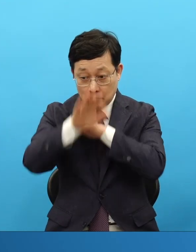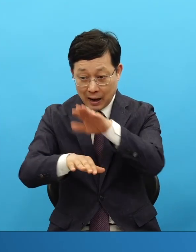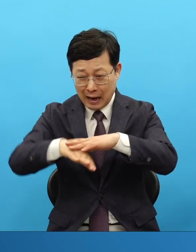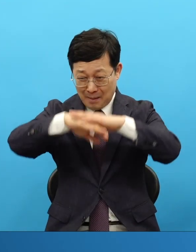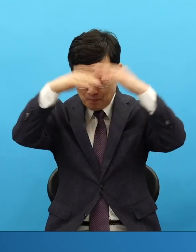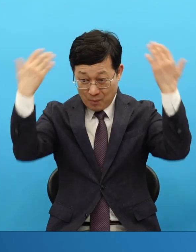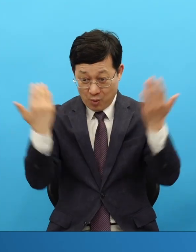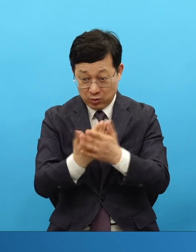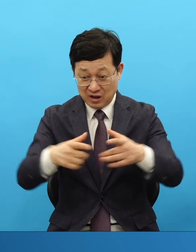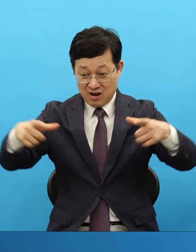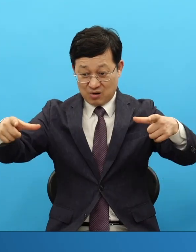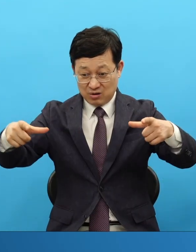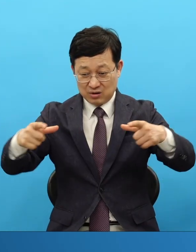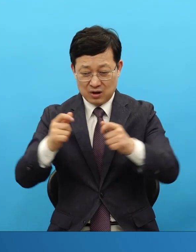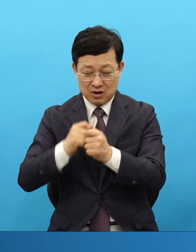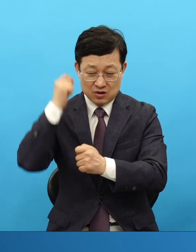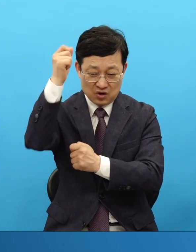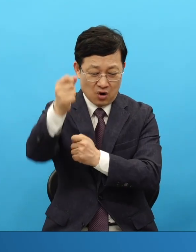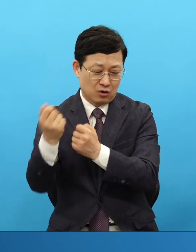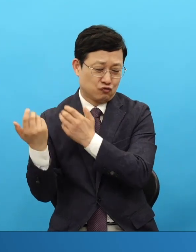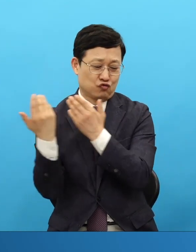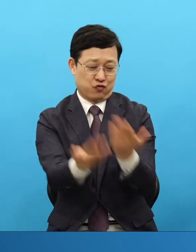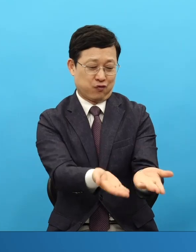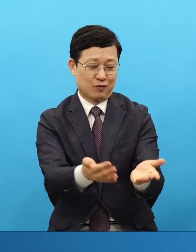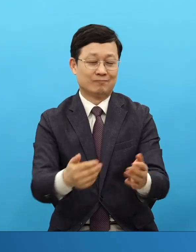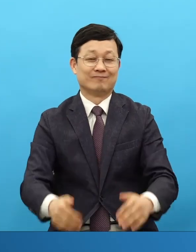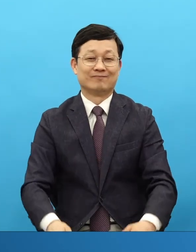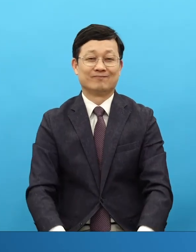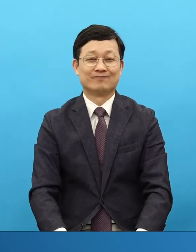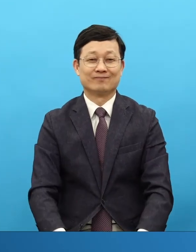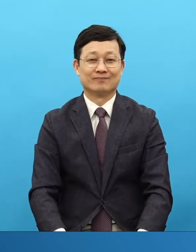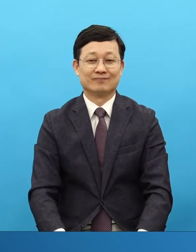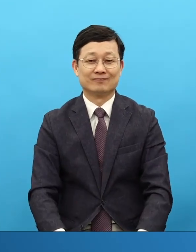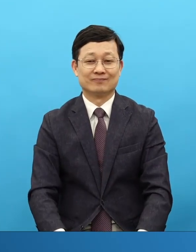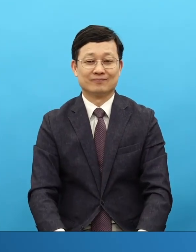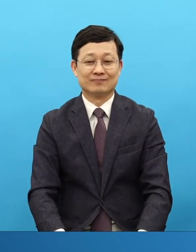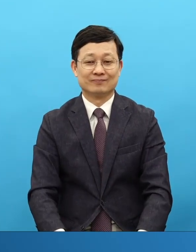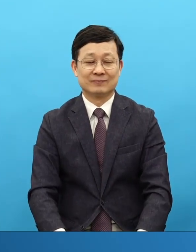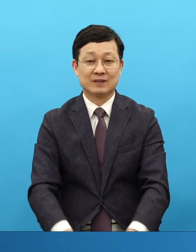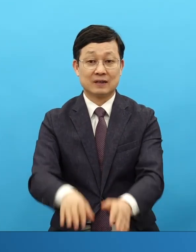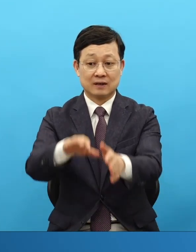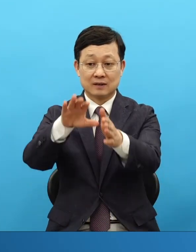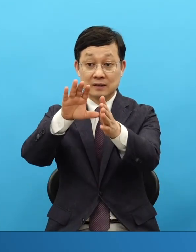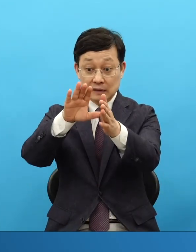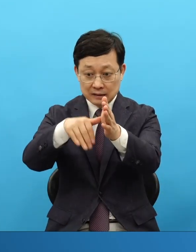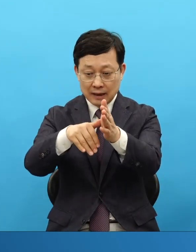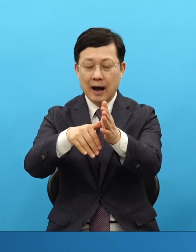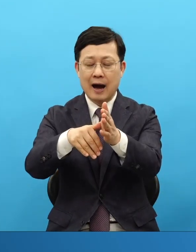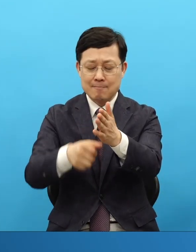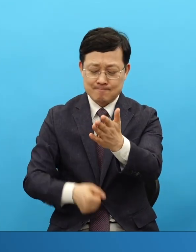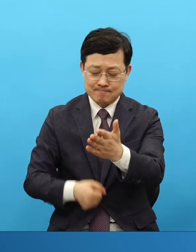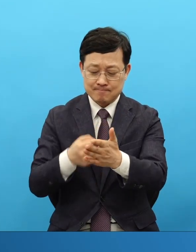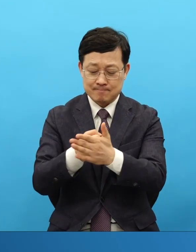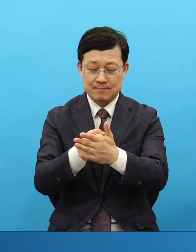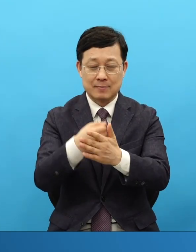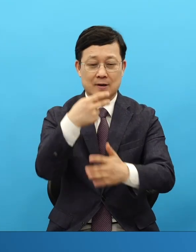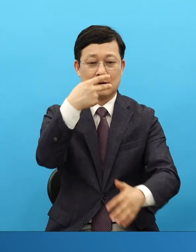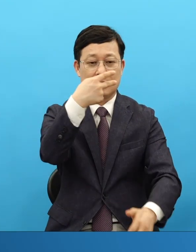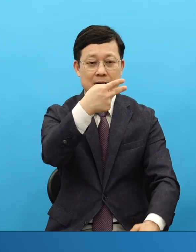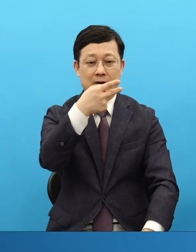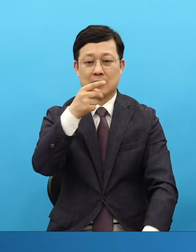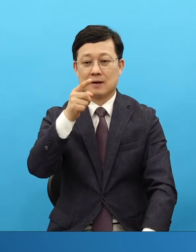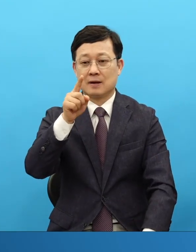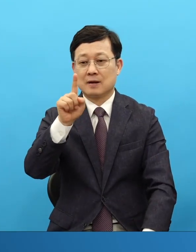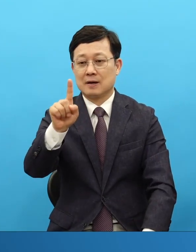영원히 주리라. and I will give you all that you see forever. 그때부터 단을 쌓기 시작했어요. And that's when he began to build 이 an 축복을